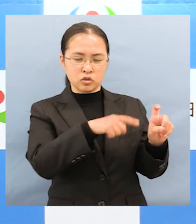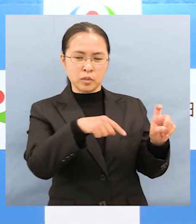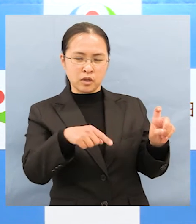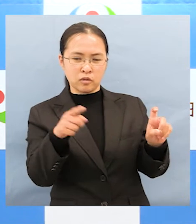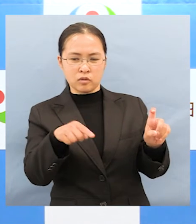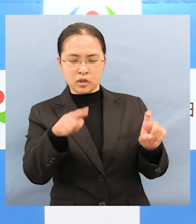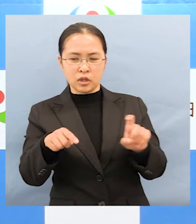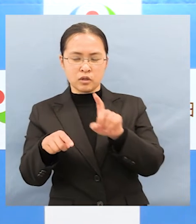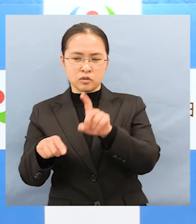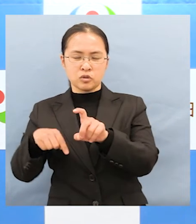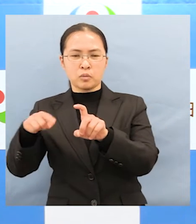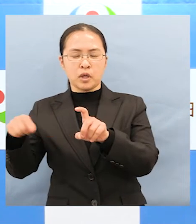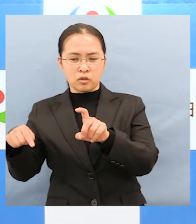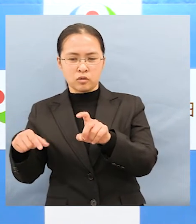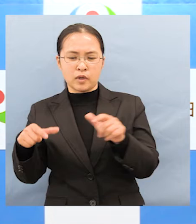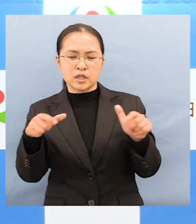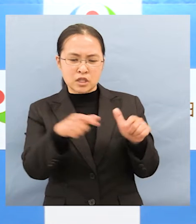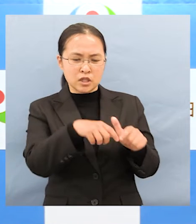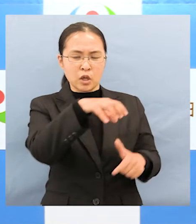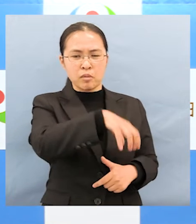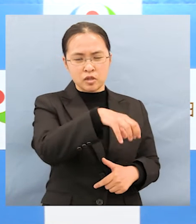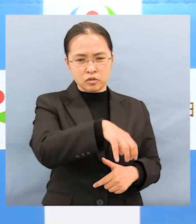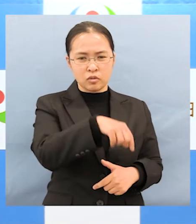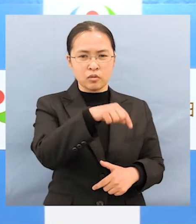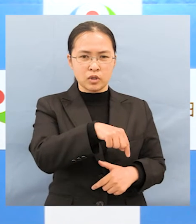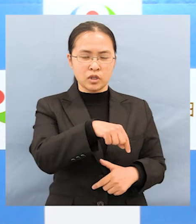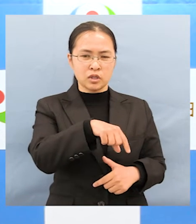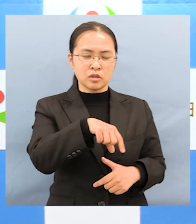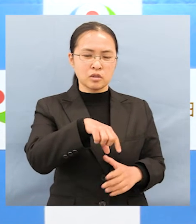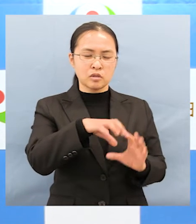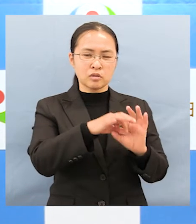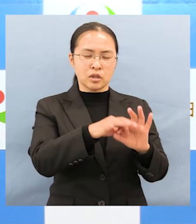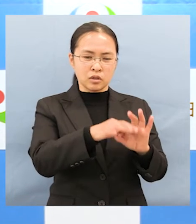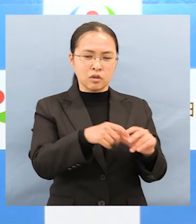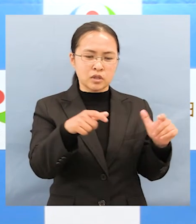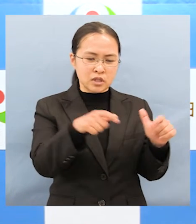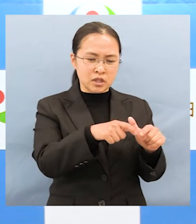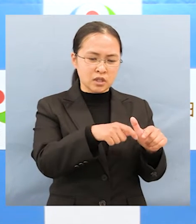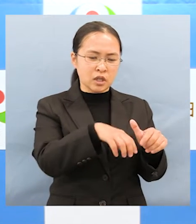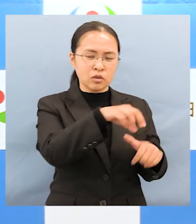は相当小規模なんですけれども、この部分での小さ